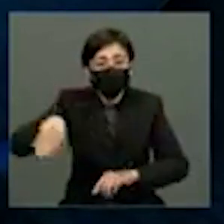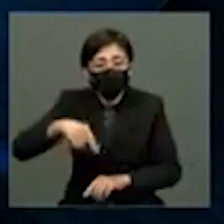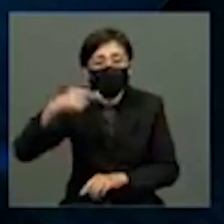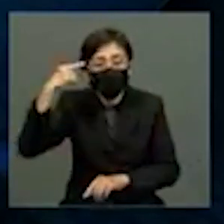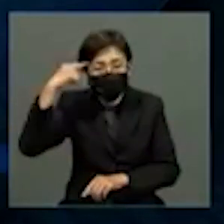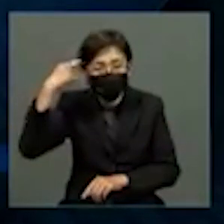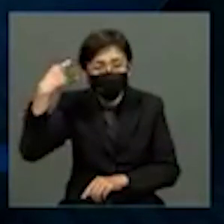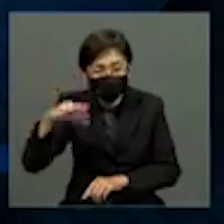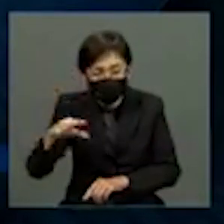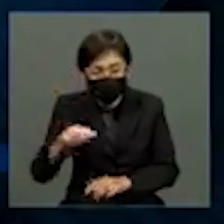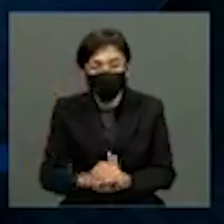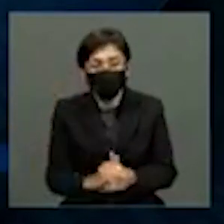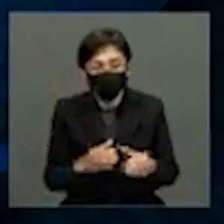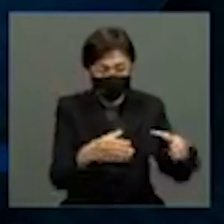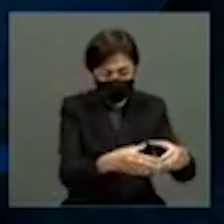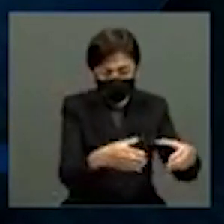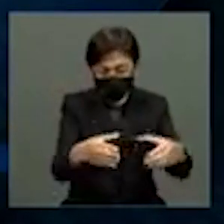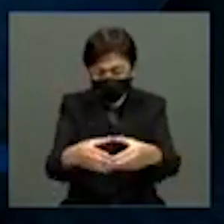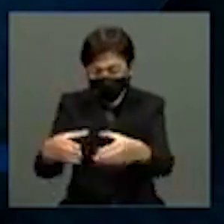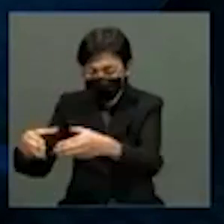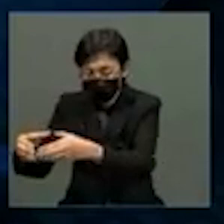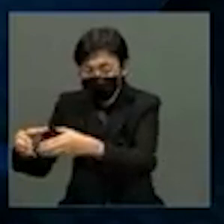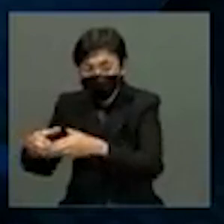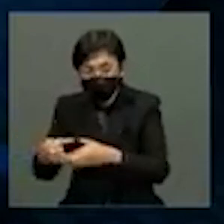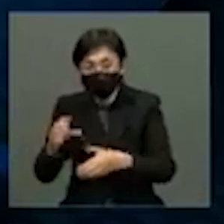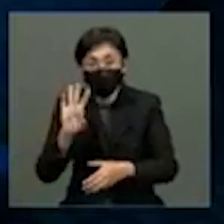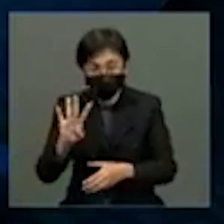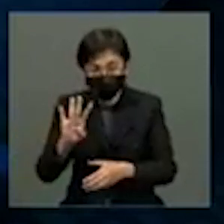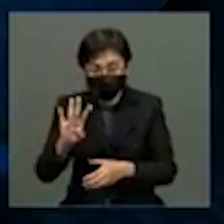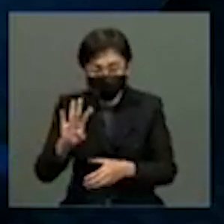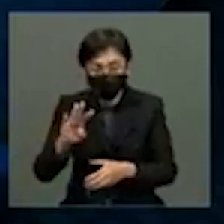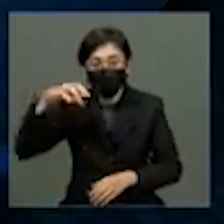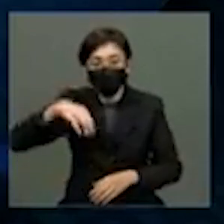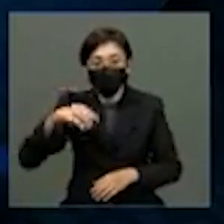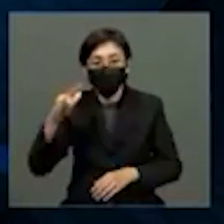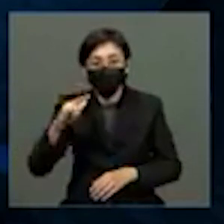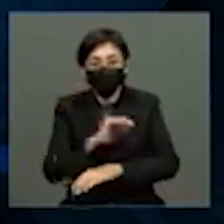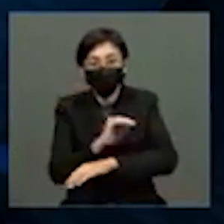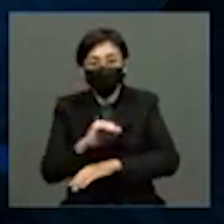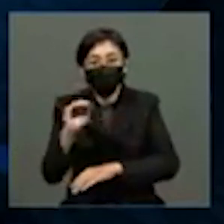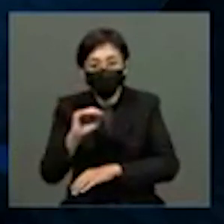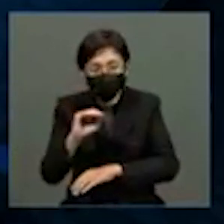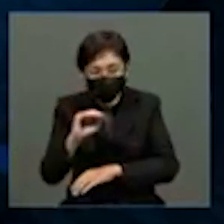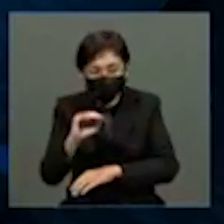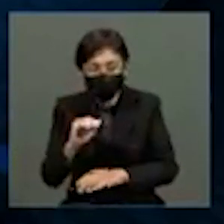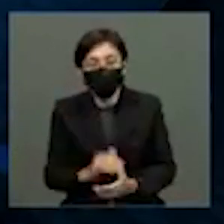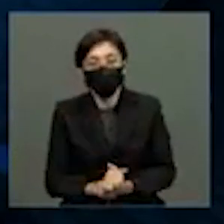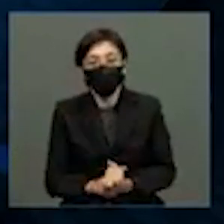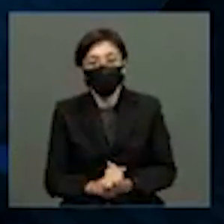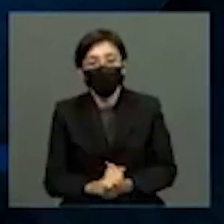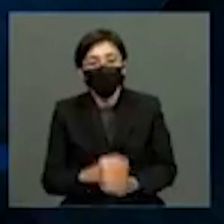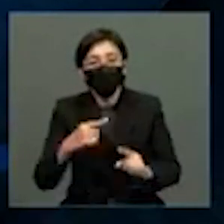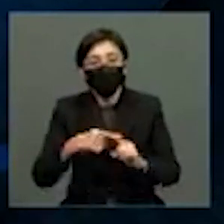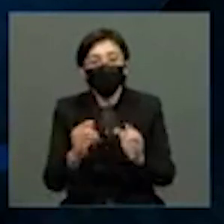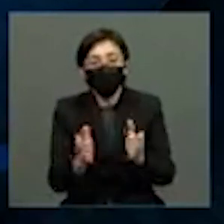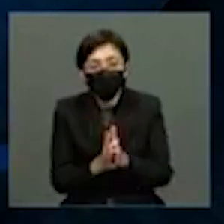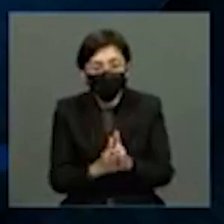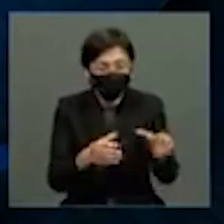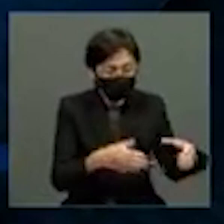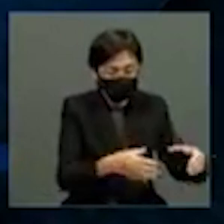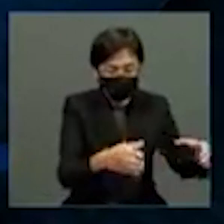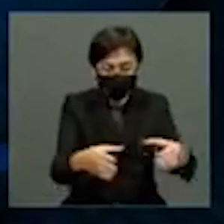า4คลัสเตอร์ที่สุวรรณภูมินะครับมาบวกรวมกันกับคลัสเตอร์ต่างๆนี้ทั้งหมด6คลัสเต